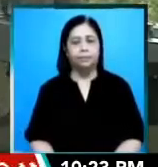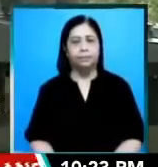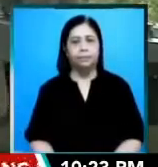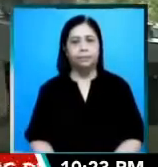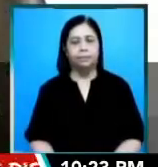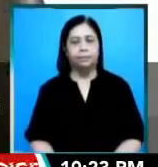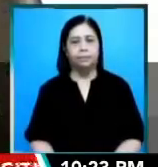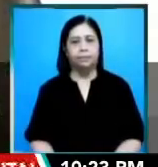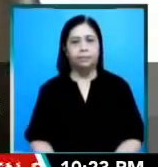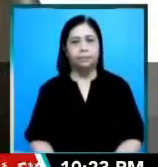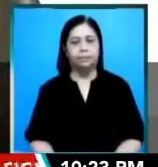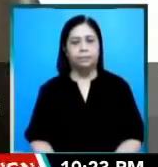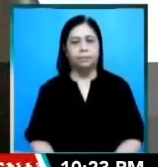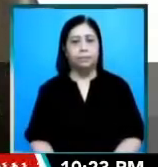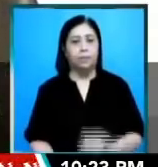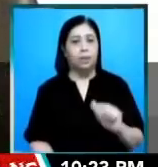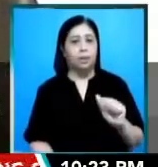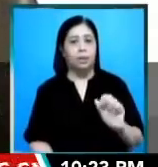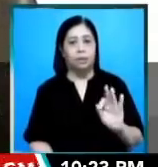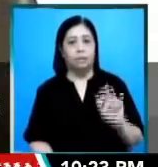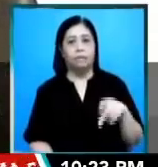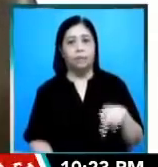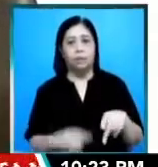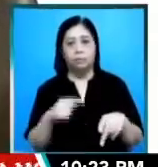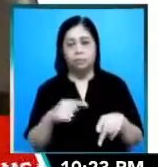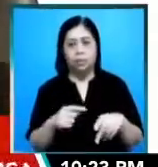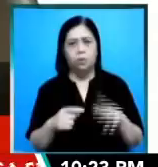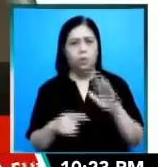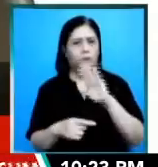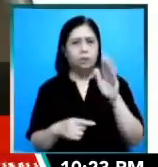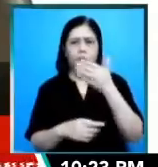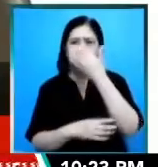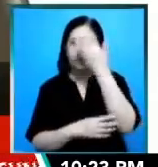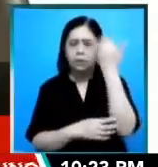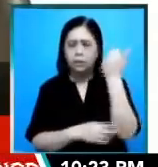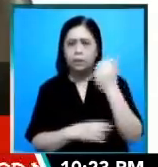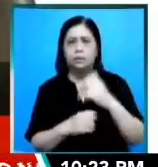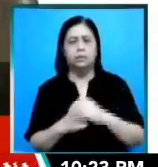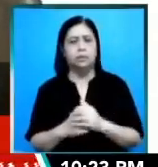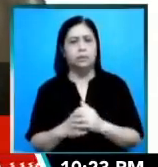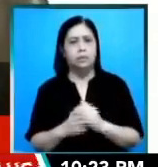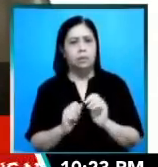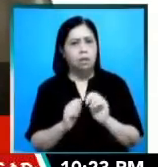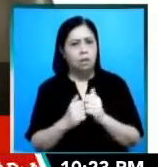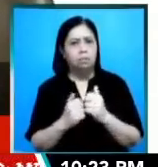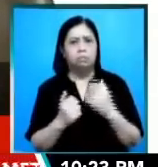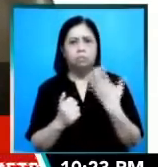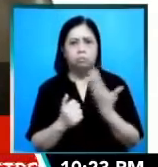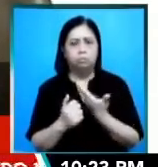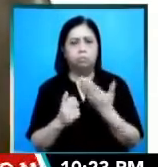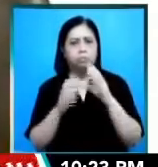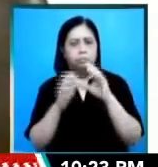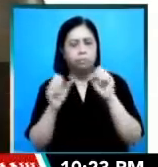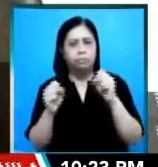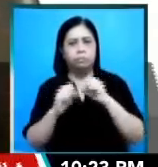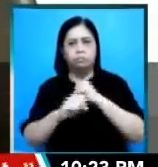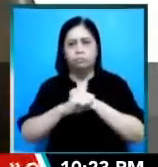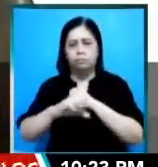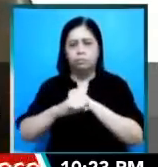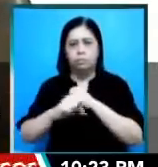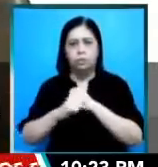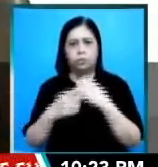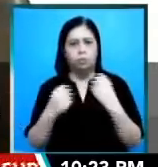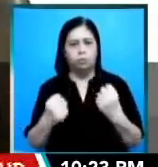The Armed Forces of the Philippines will never forget how President Aquino advocated the strengthening of